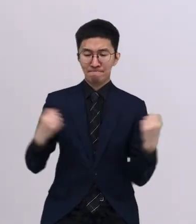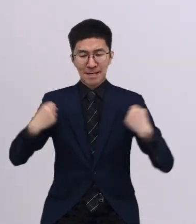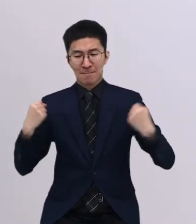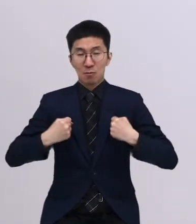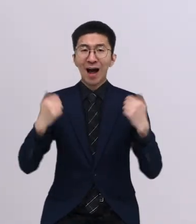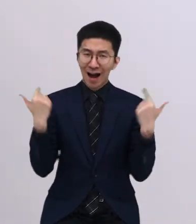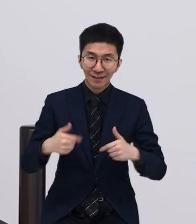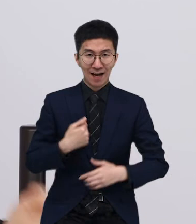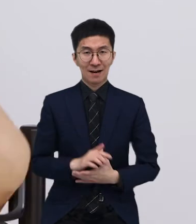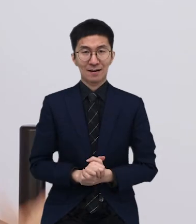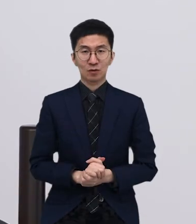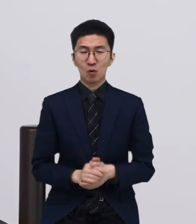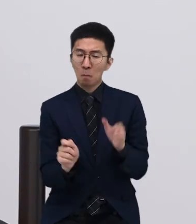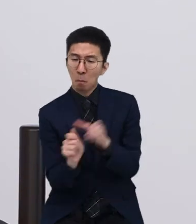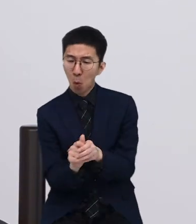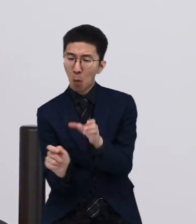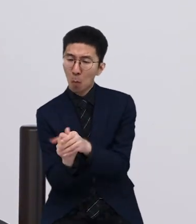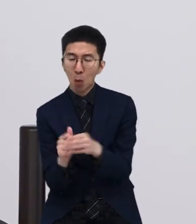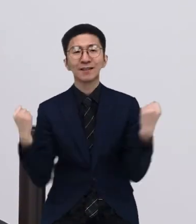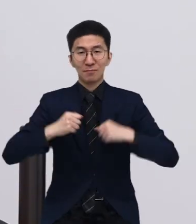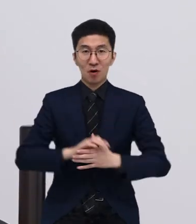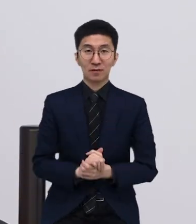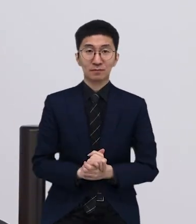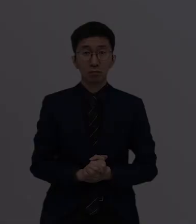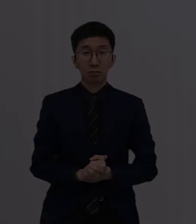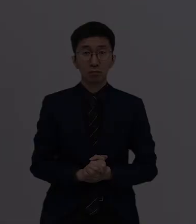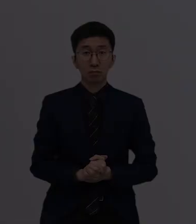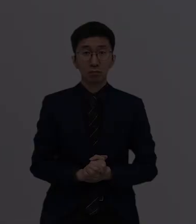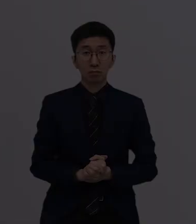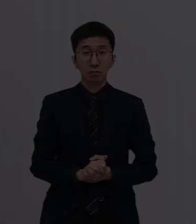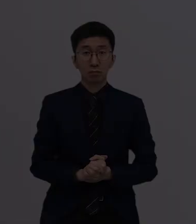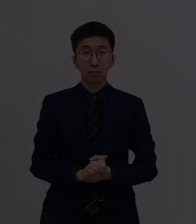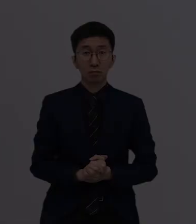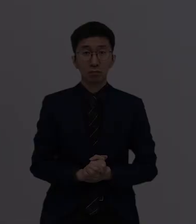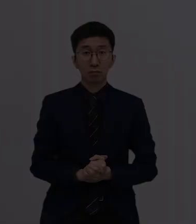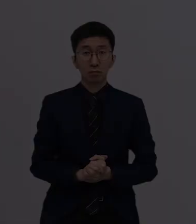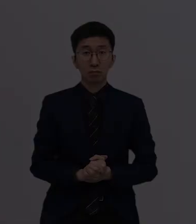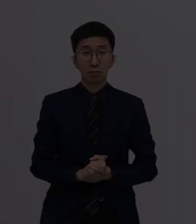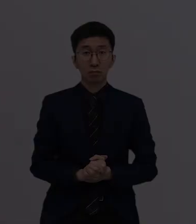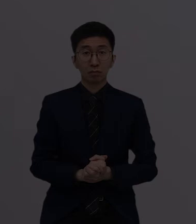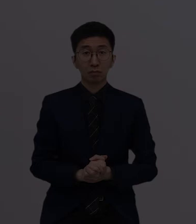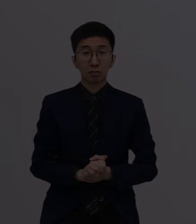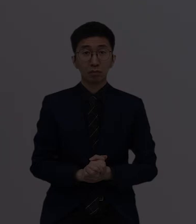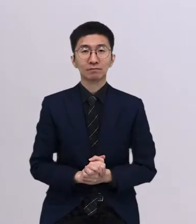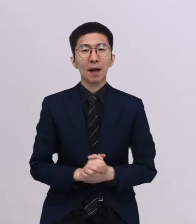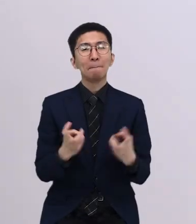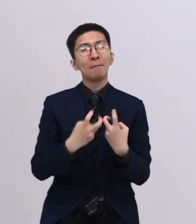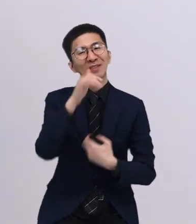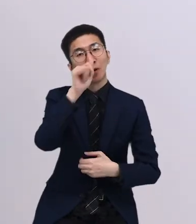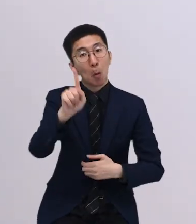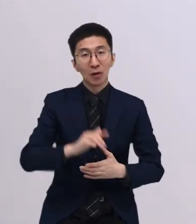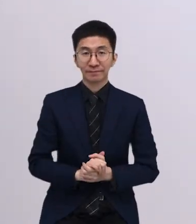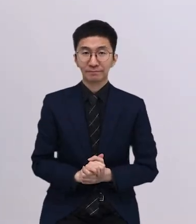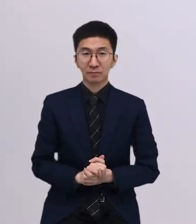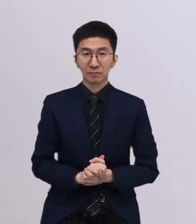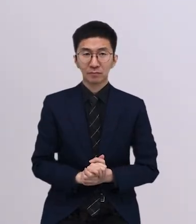오피스 룩을 좋아해요. 유니크한 옷을 즐겨 입고 있습니다. 자신의 몸에 맞는 옷을 입기 위한 방법이 있나요? 저는 이